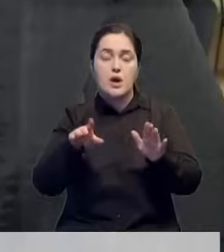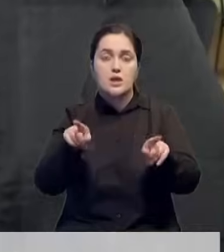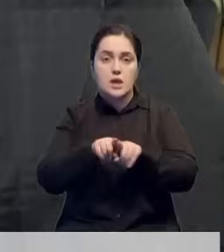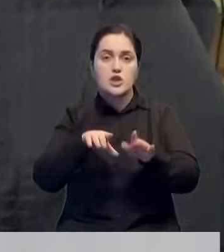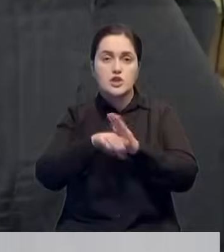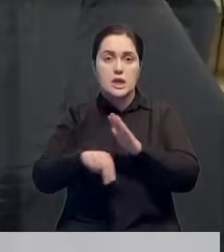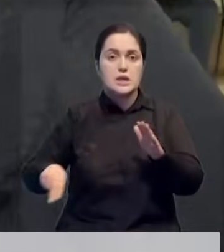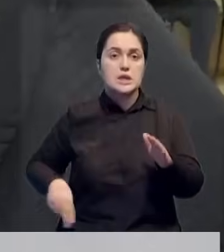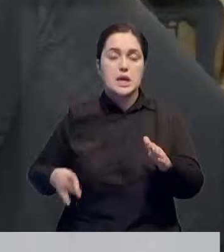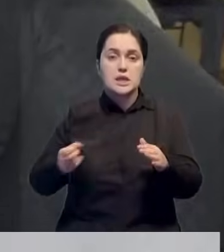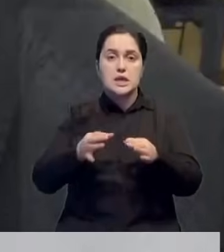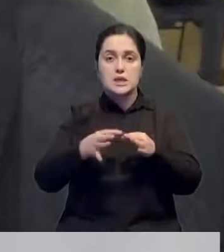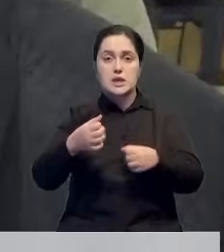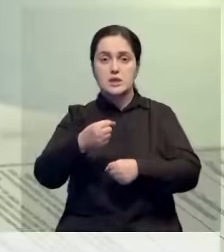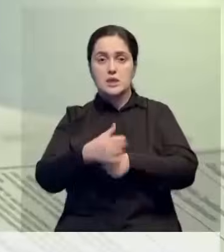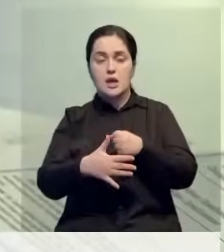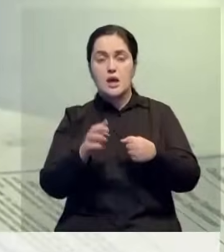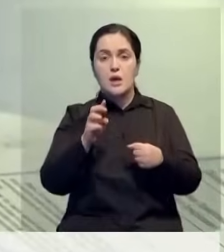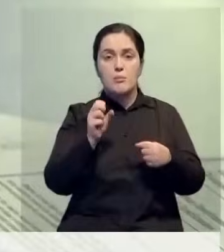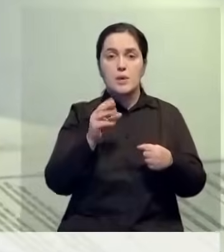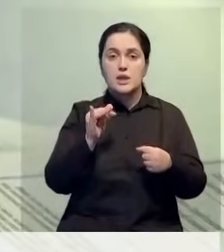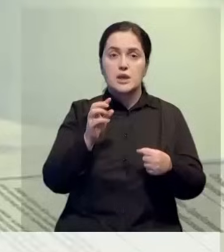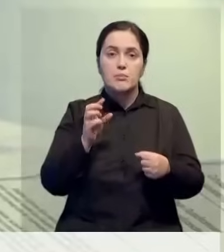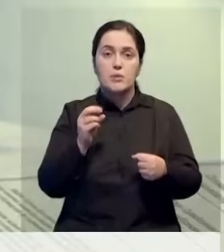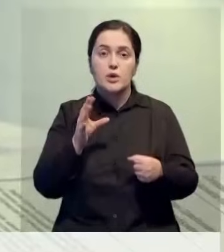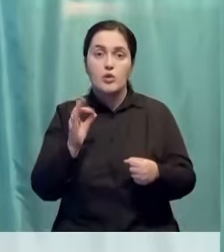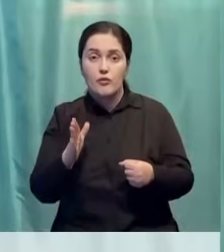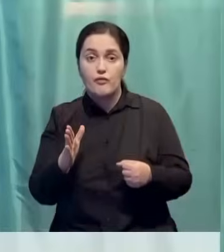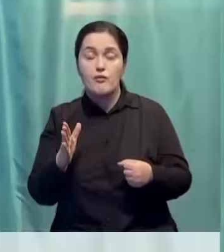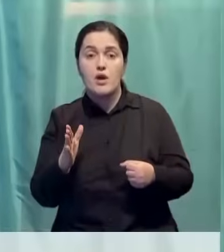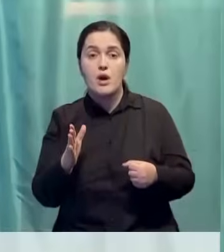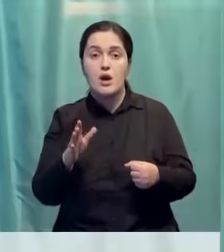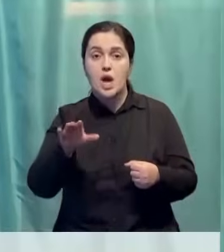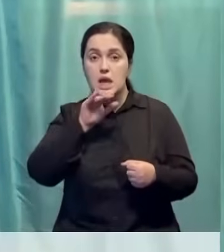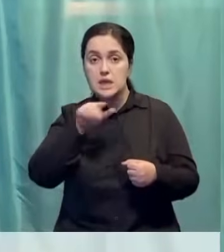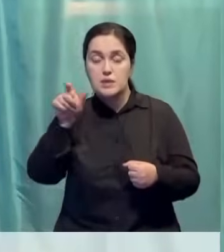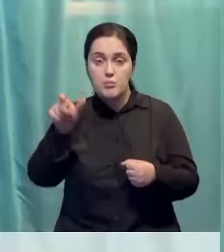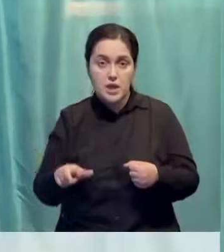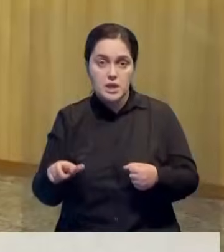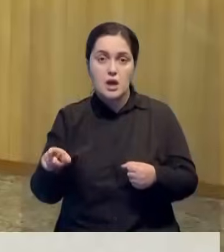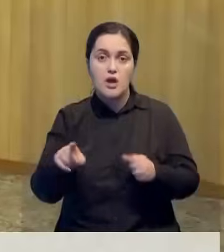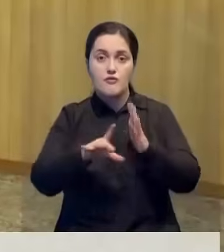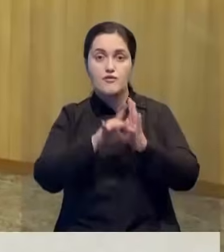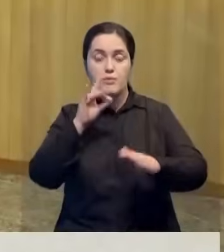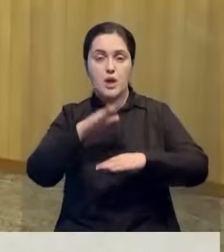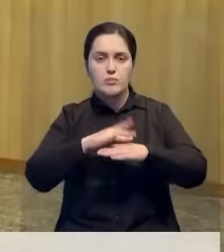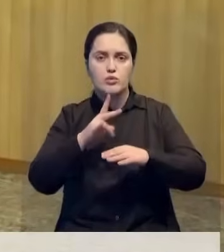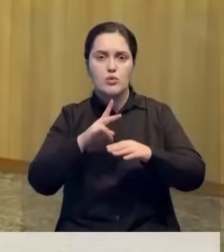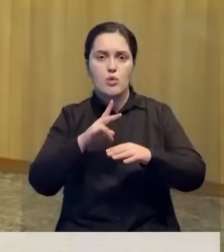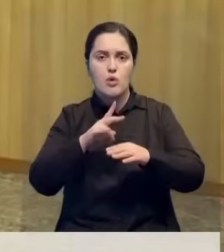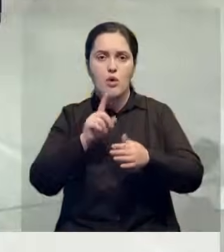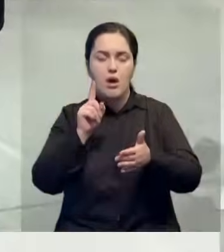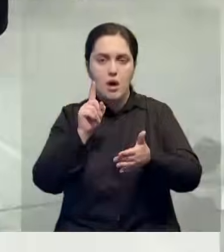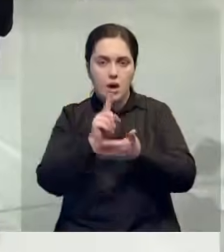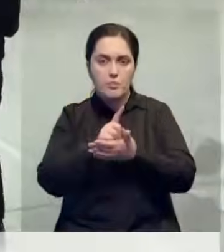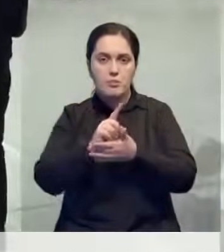директор Национального ядерного центра Эрлан Батырбеков. При этом, как отмечает эксперт, выбранный аким обязан оправдать доверие